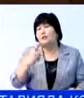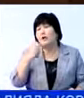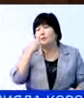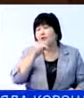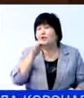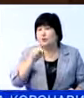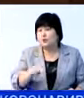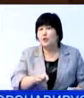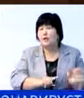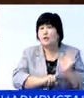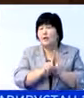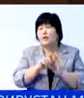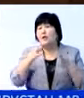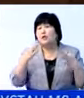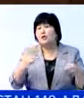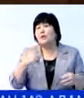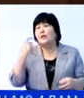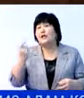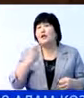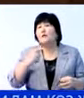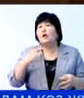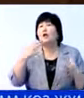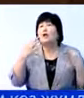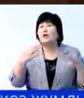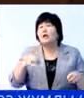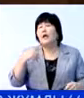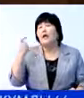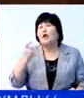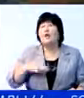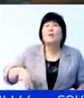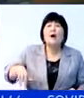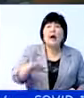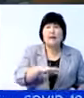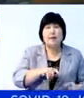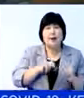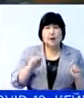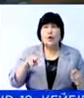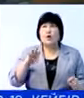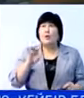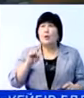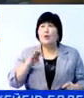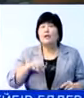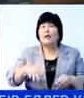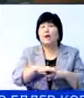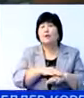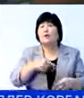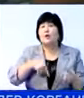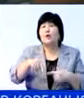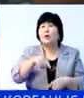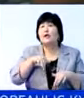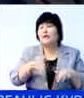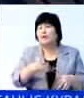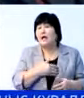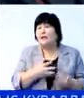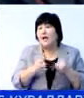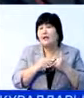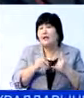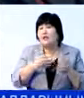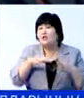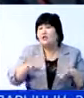жерде свободный экономический зона, еркін экономикалық аймақ ашуға. Төретамдағы жұртшылық кәсіп жасағысы келеді, бірақ жер